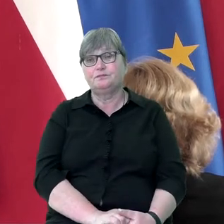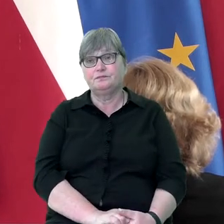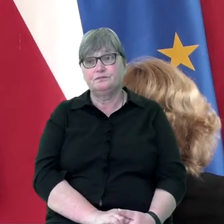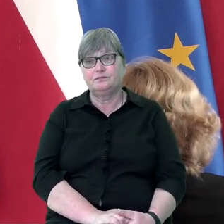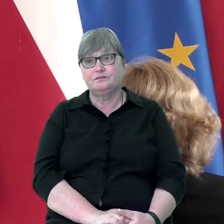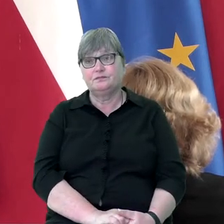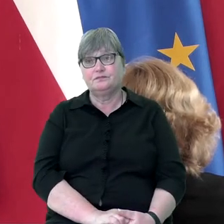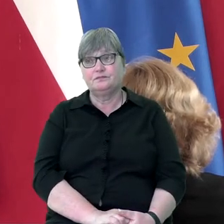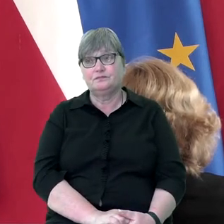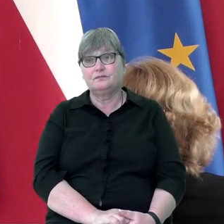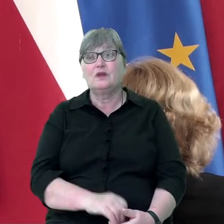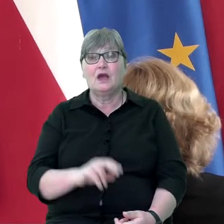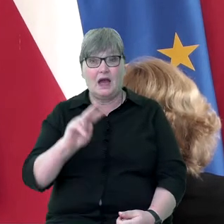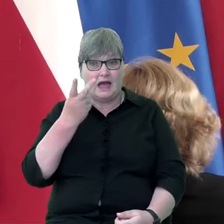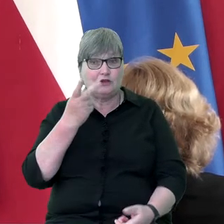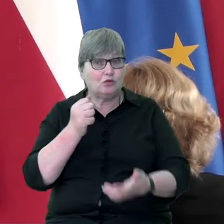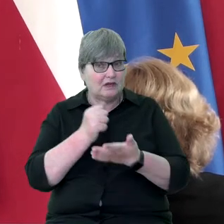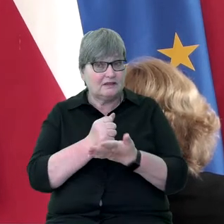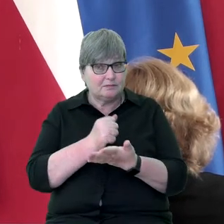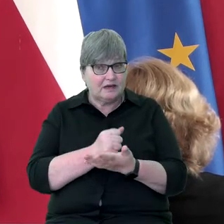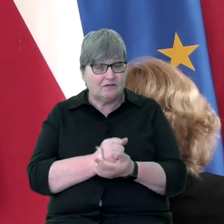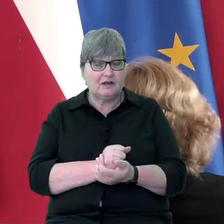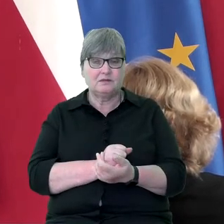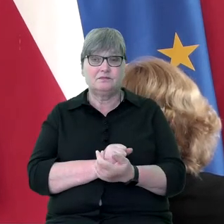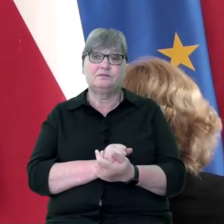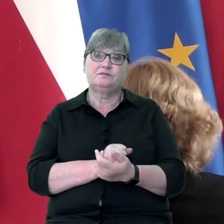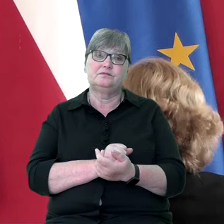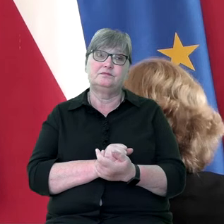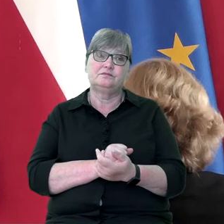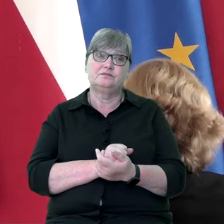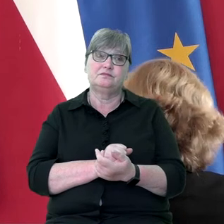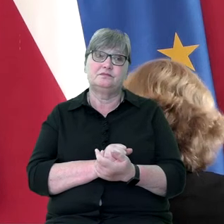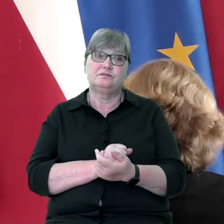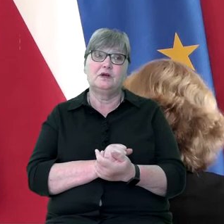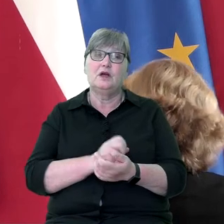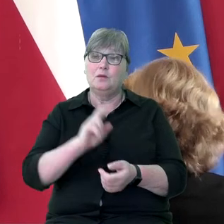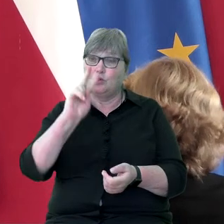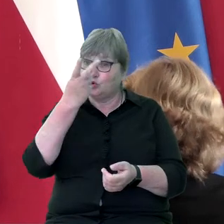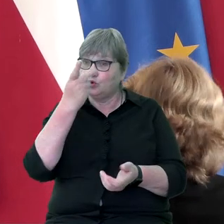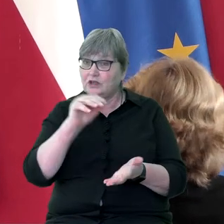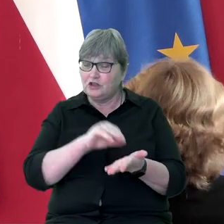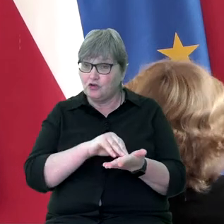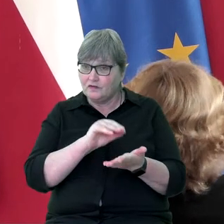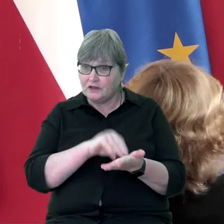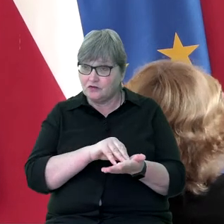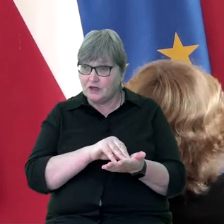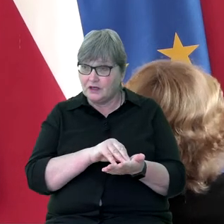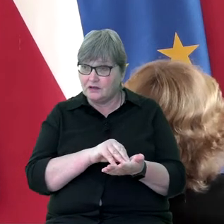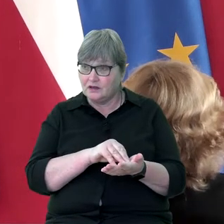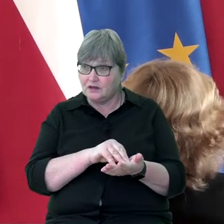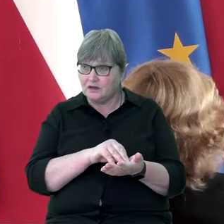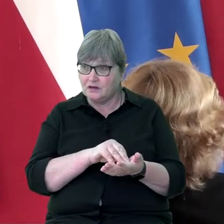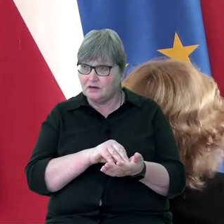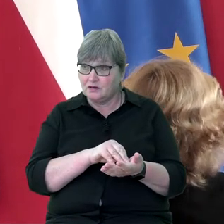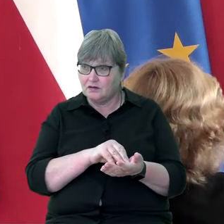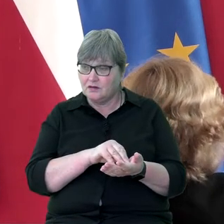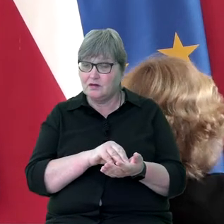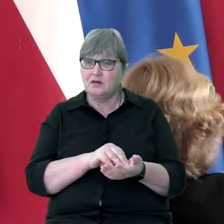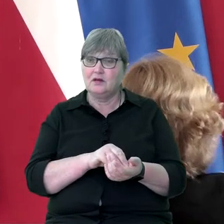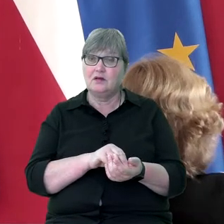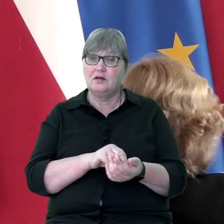Natomiast no, ten drugi, to drugie doświadczenie, no to obserwowaliśmy znacznie